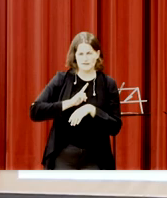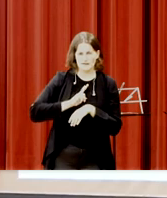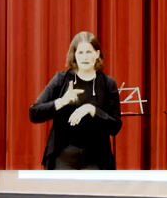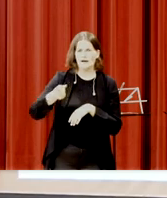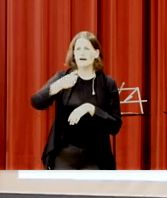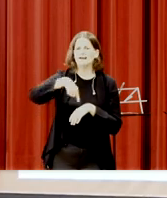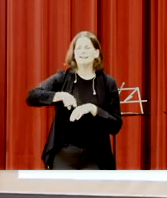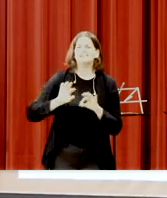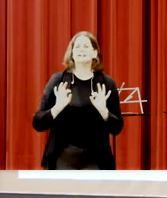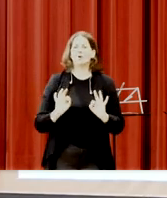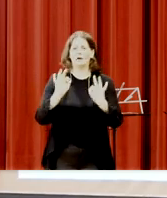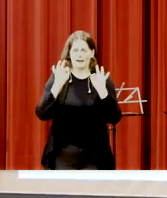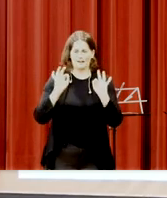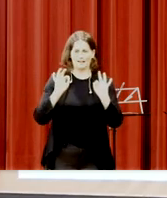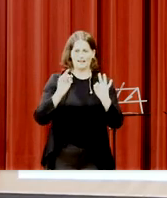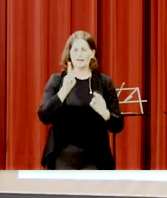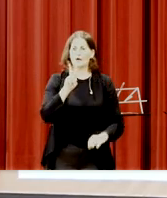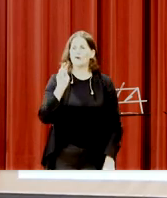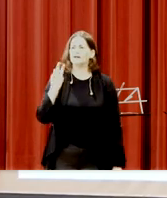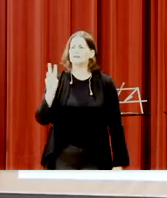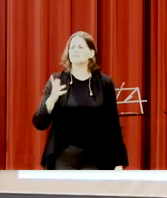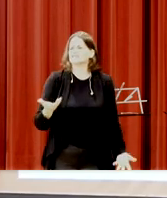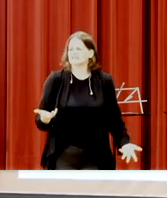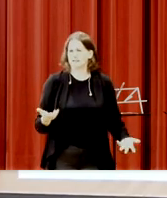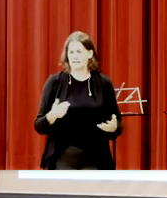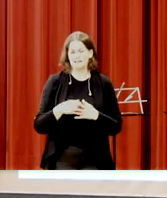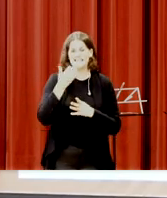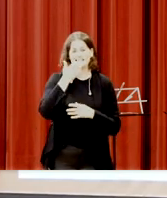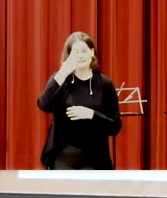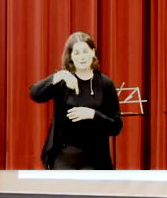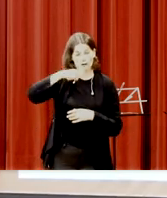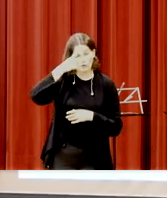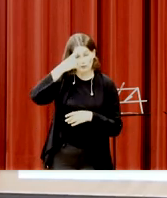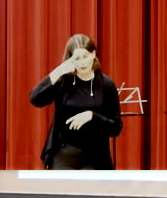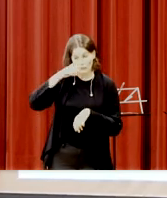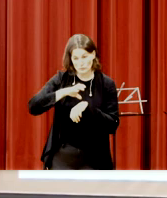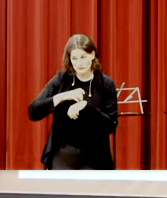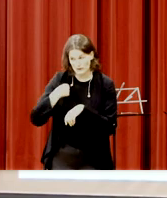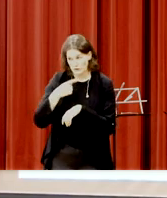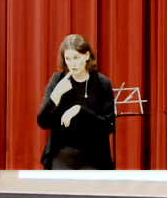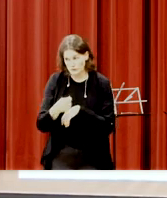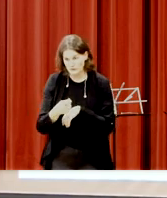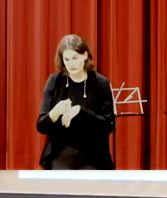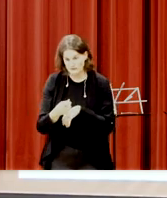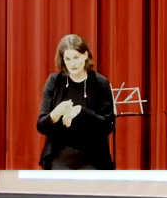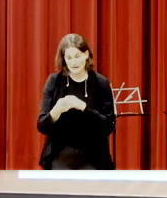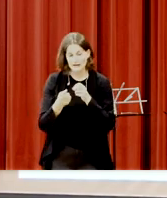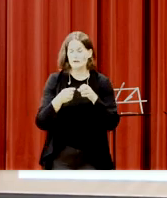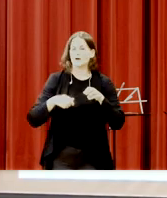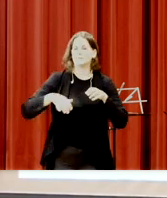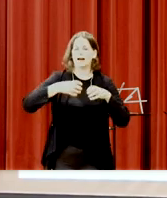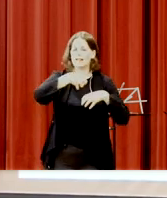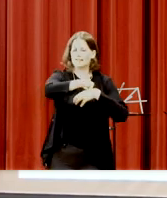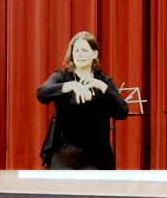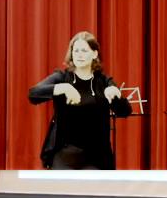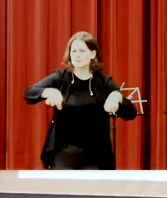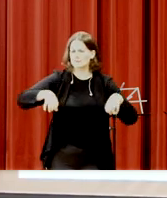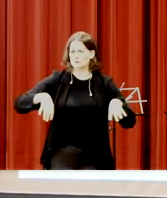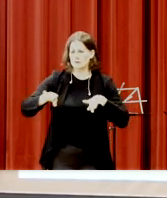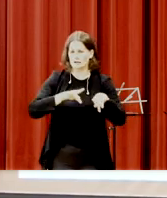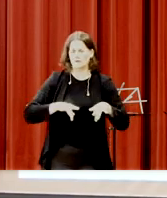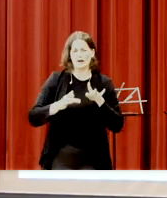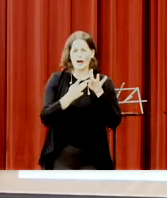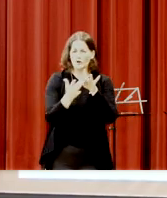dispersió territorial, aquest contacte, aquesta banda esquerra, que dic jo, de la presentació dels assistents,